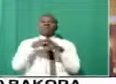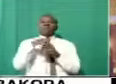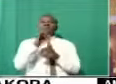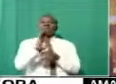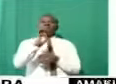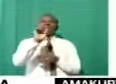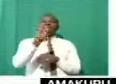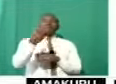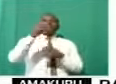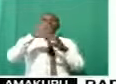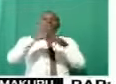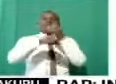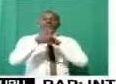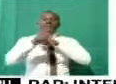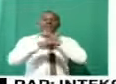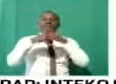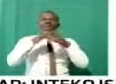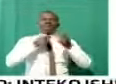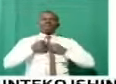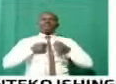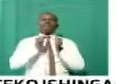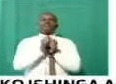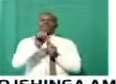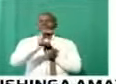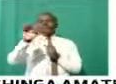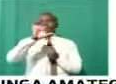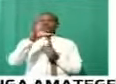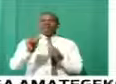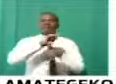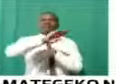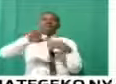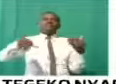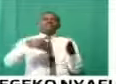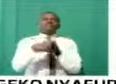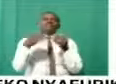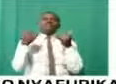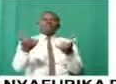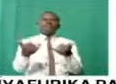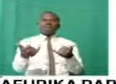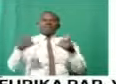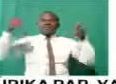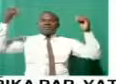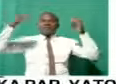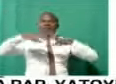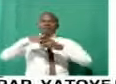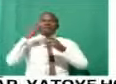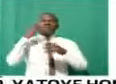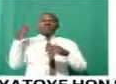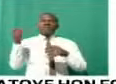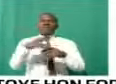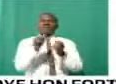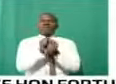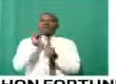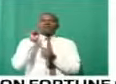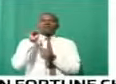tujye mu bijyanye n'ibikorwa remezo mu Rwanda no mu karere ka Afrika y'Iburasirazuba. Noneho ibiragaragara yuko mu kwezi